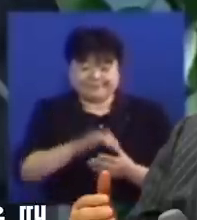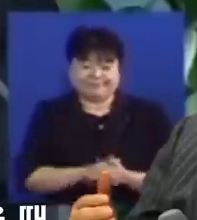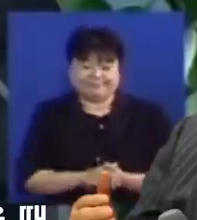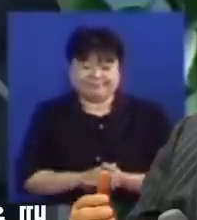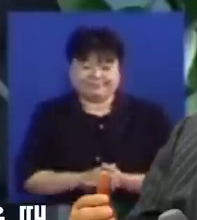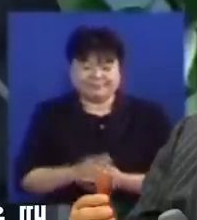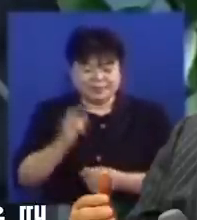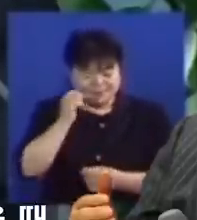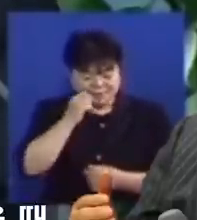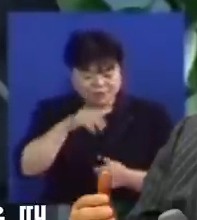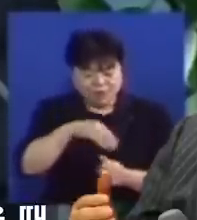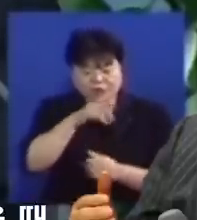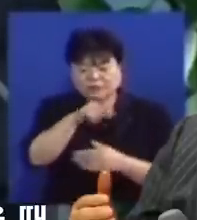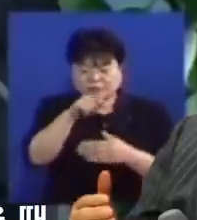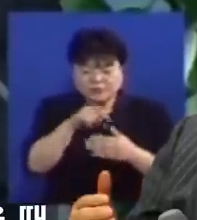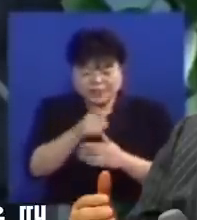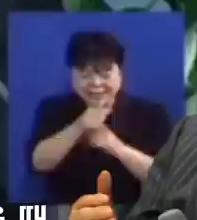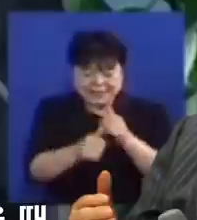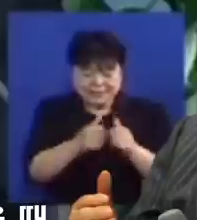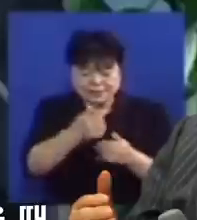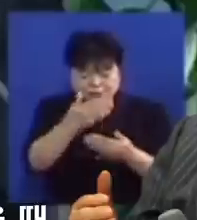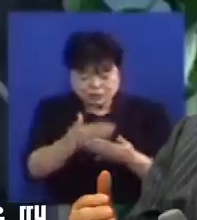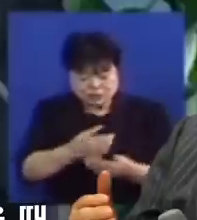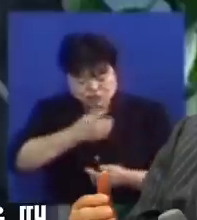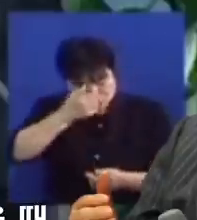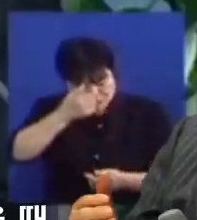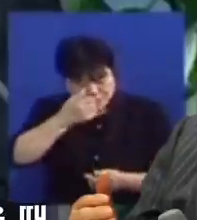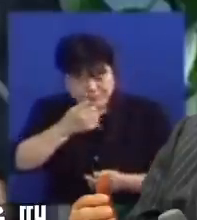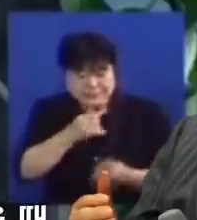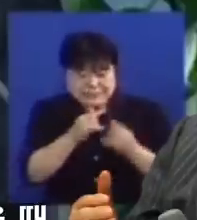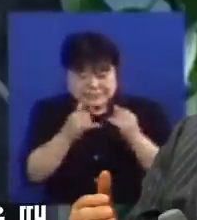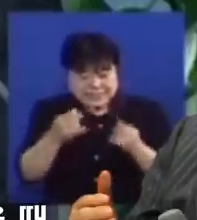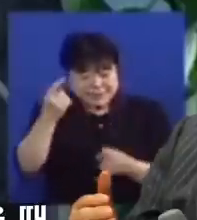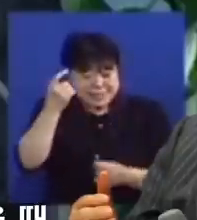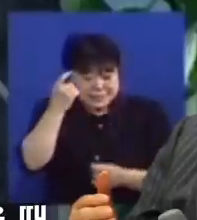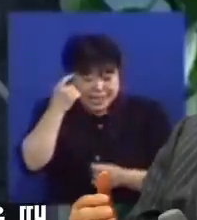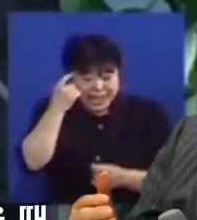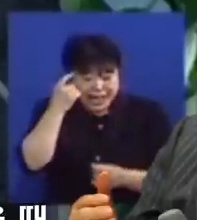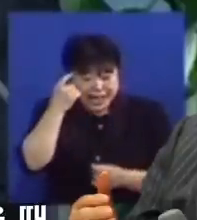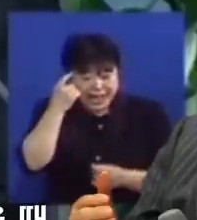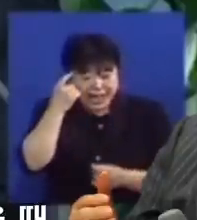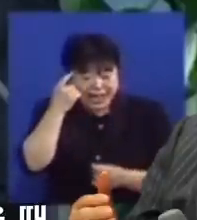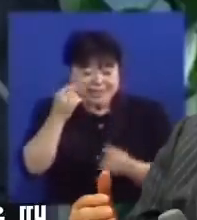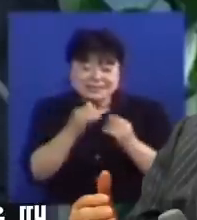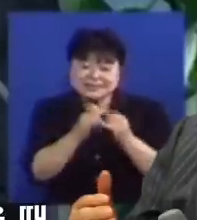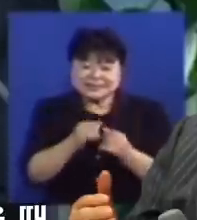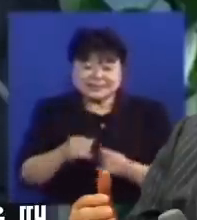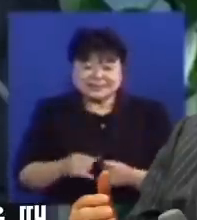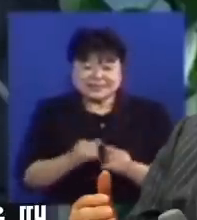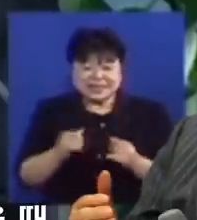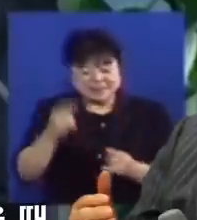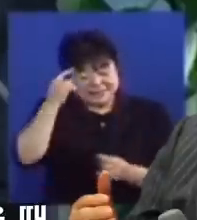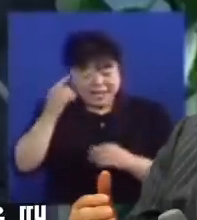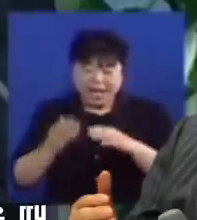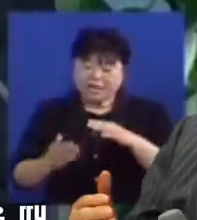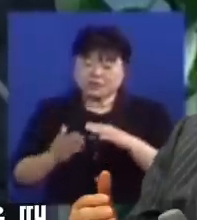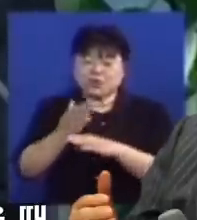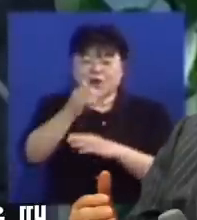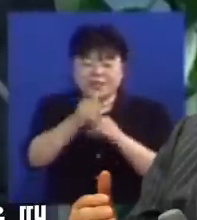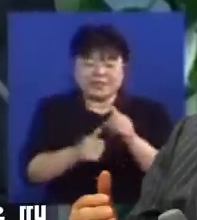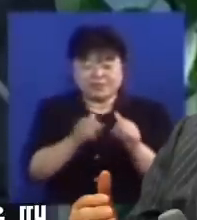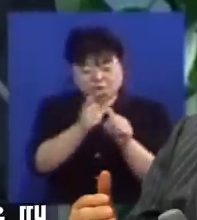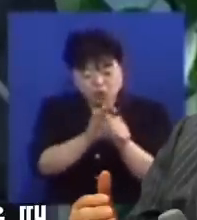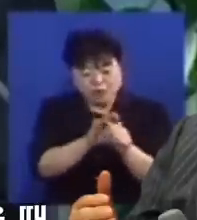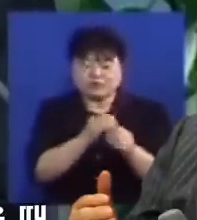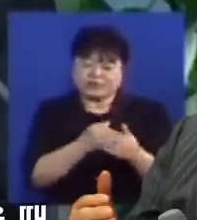그 어려운 환경에도 하나님이 주신 꿈은 인간의 생각과 인간의 계획을 초월해서 하나님이